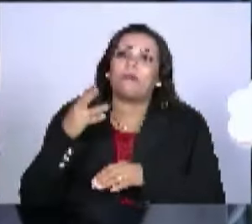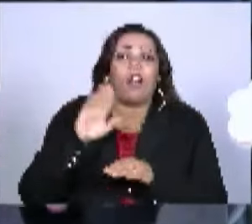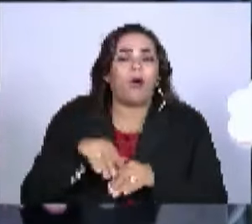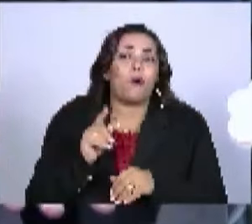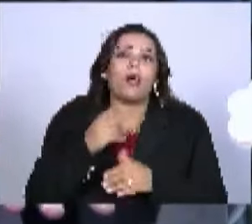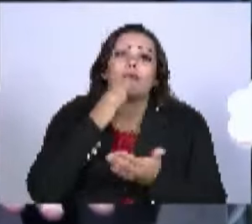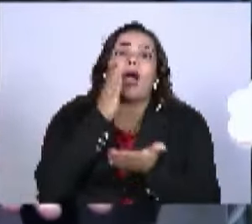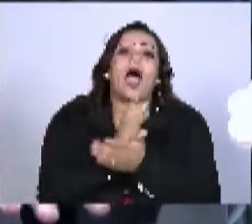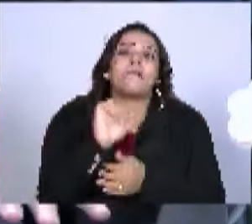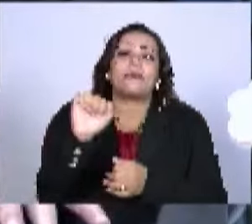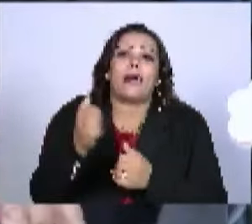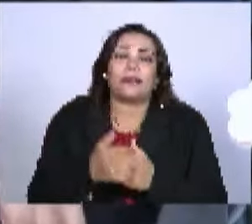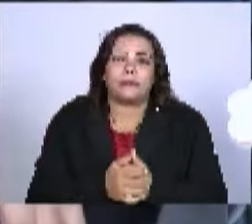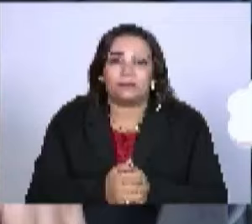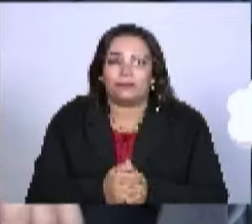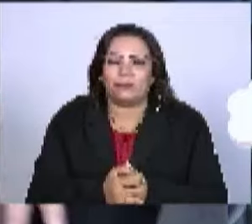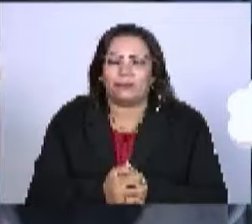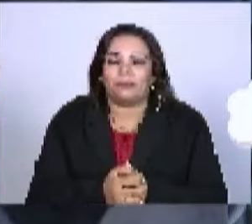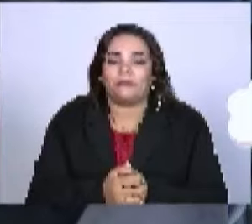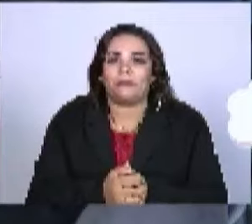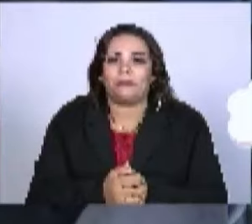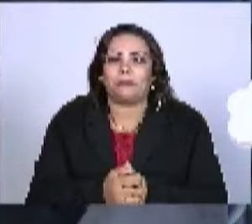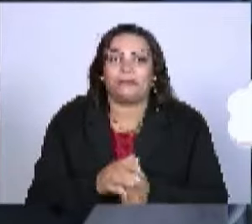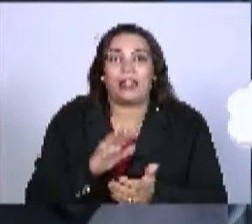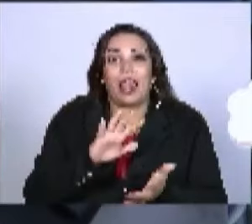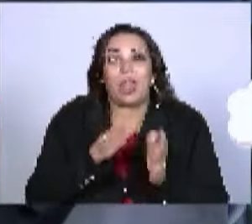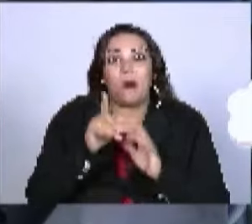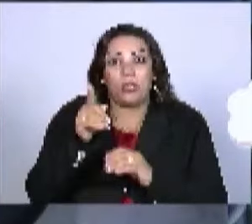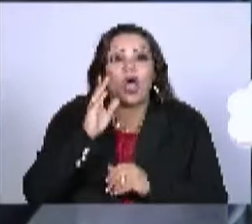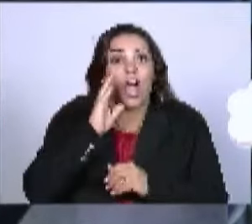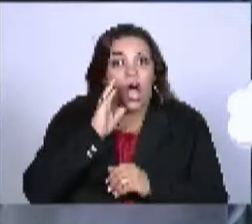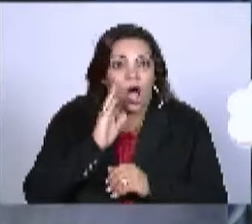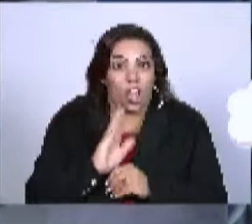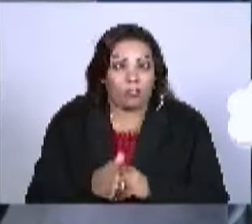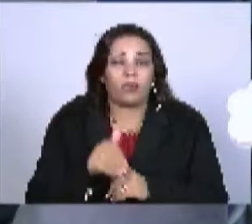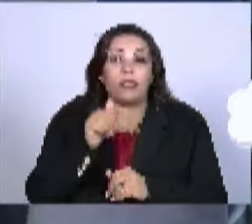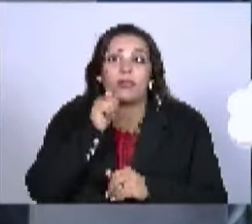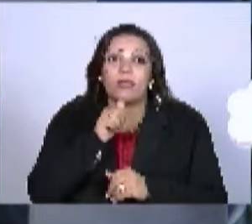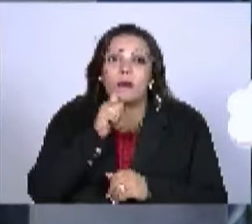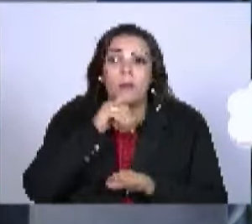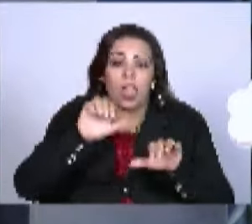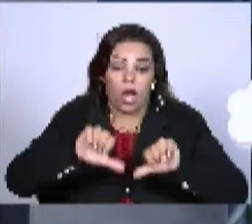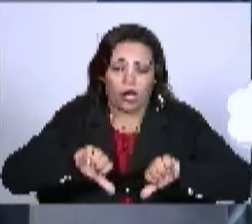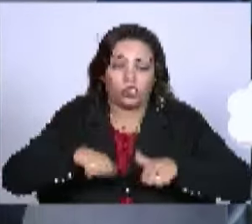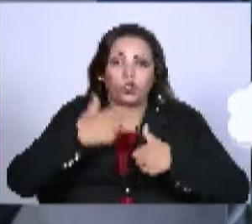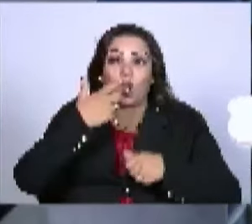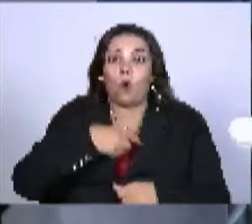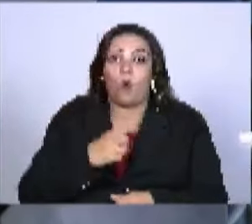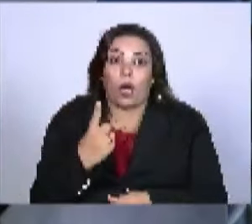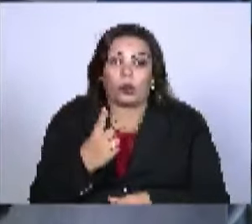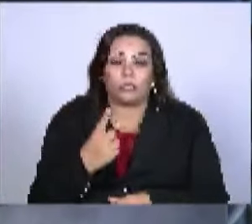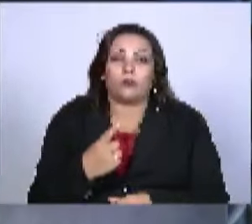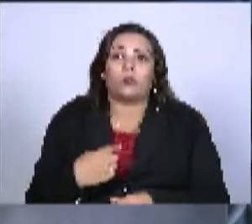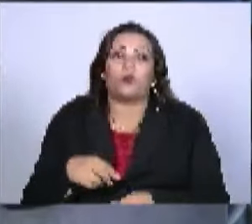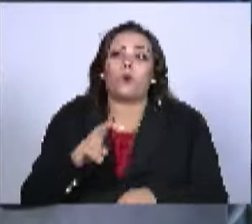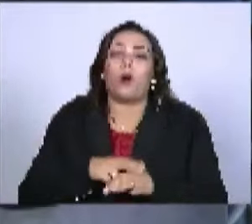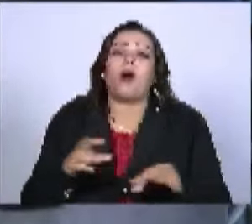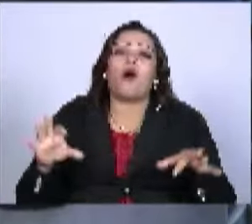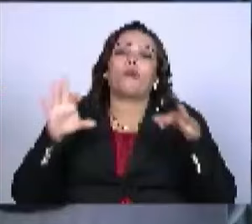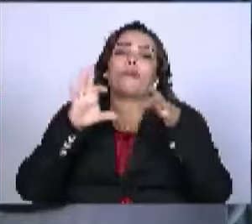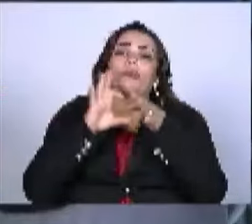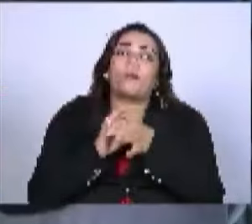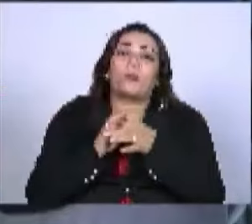ده حقك اما اذا كنت قادره تحتمل الوحده وترتبط بربنا